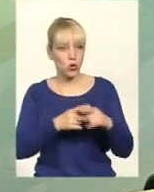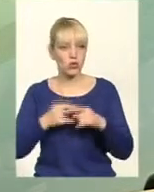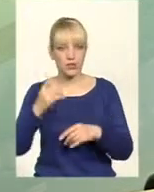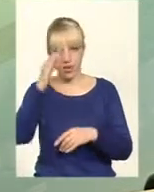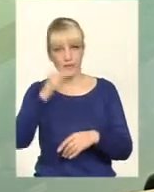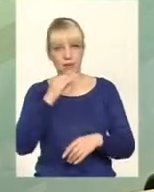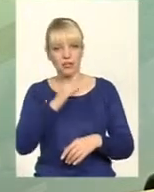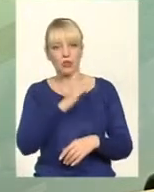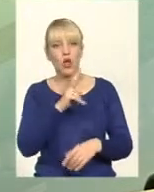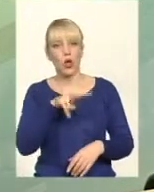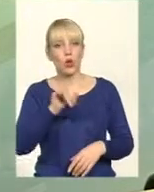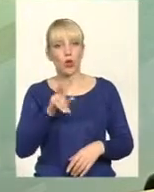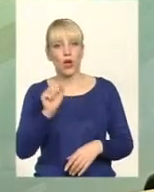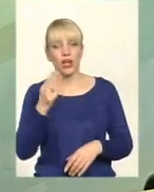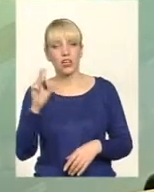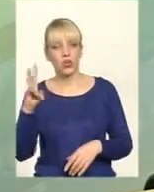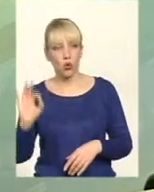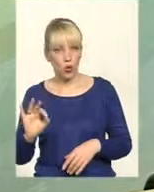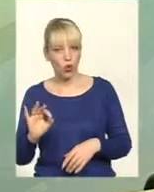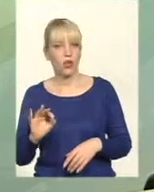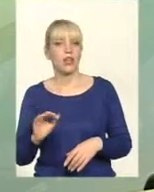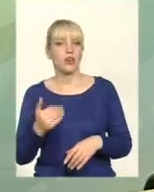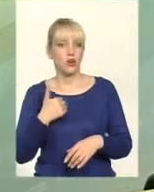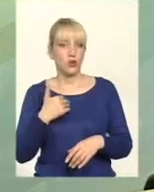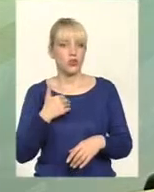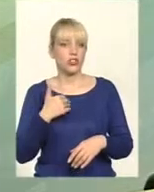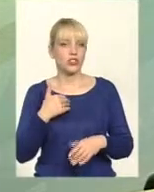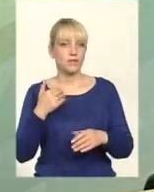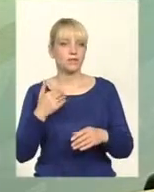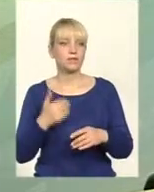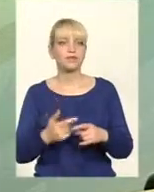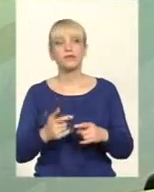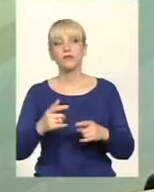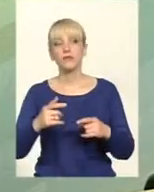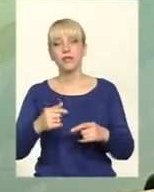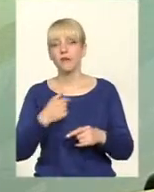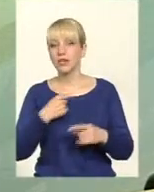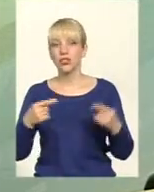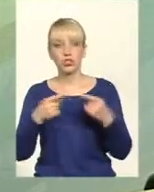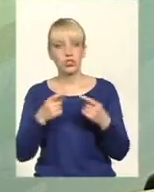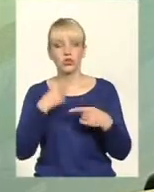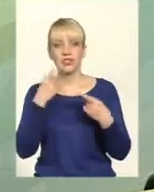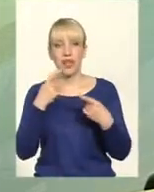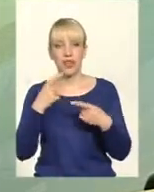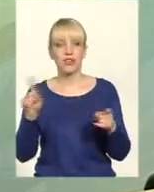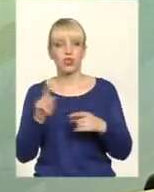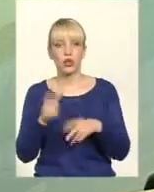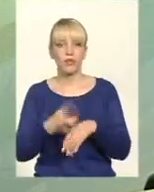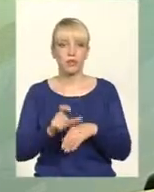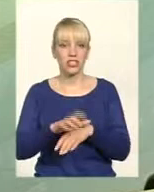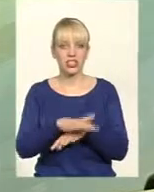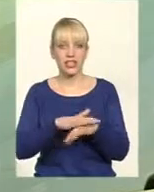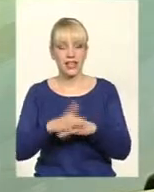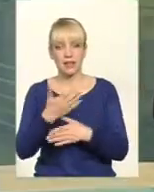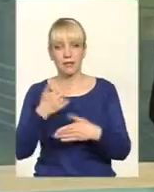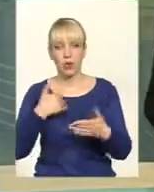Лукашенка чинить спротив. От, і це саме стосується і нас. Ми чітко заявили, у нас більшість населення хоче йти в Європу,